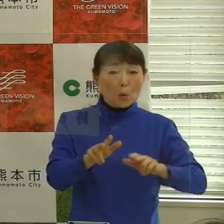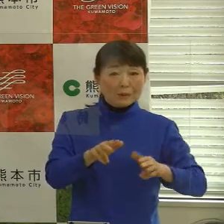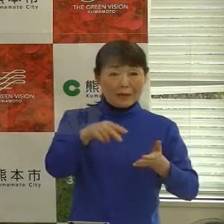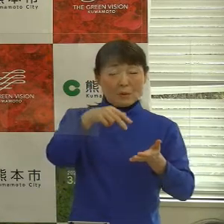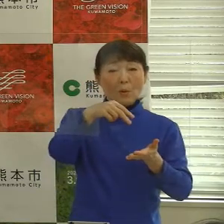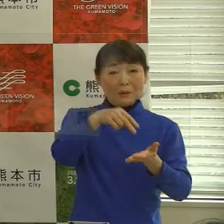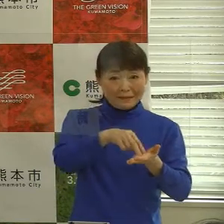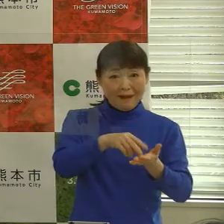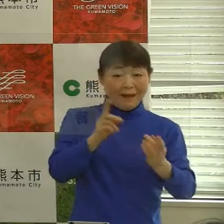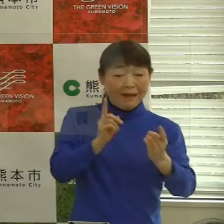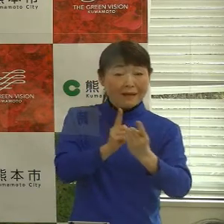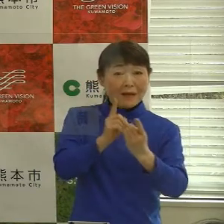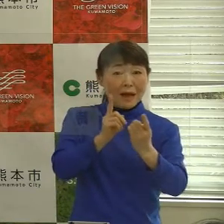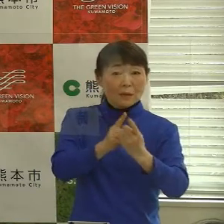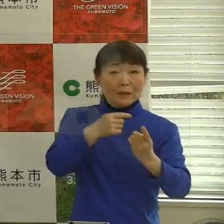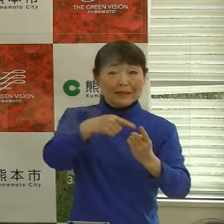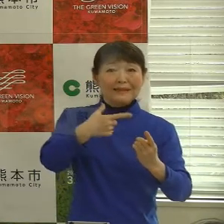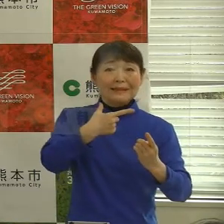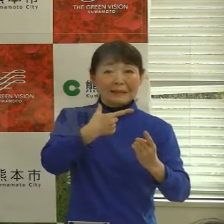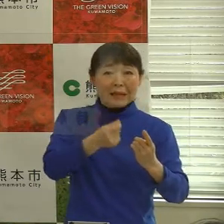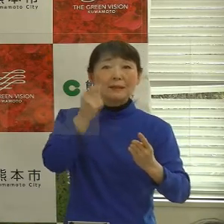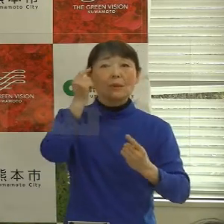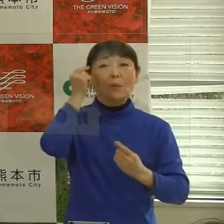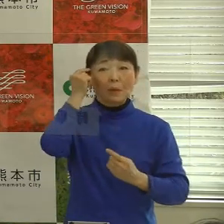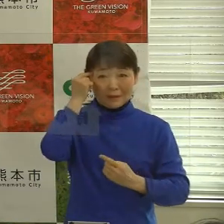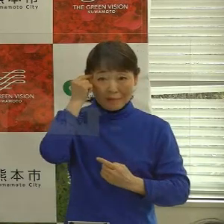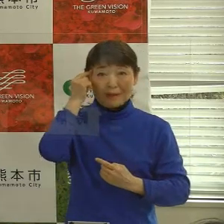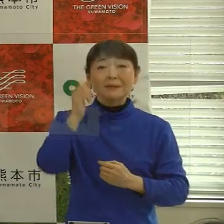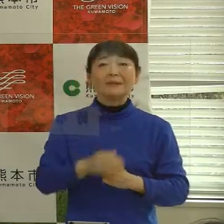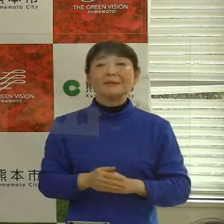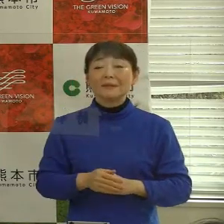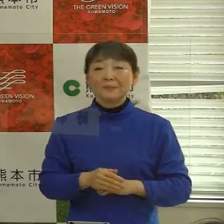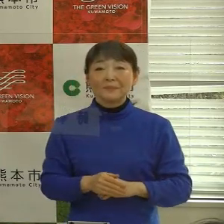ですね対応をしていきたいというふうに考えております。